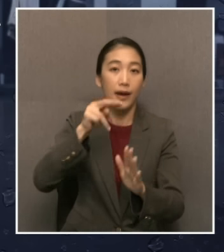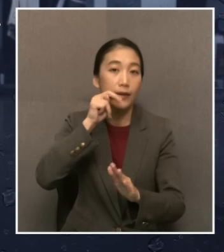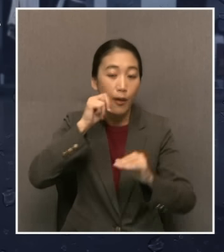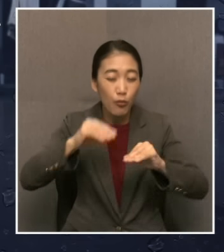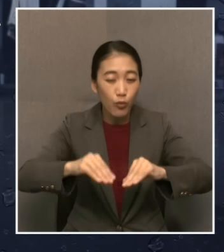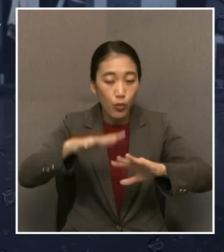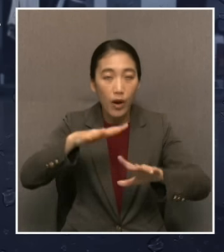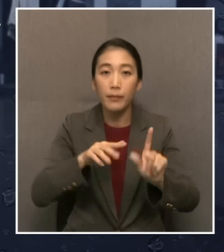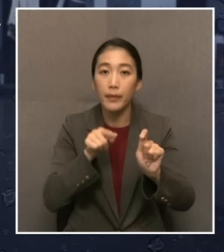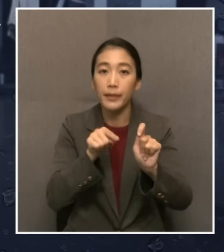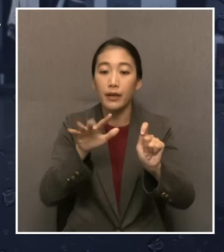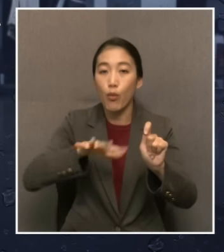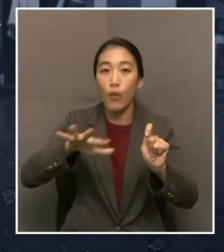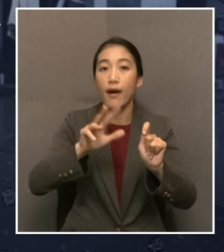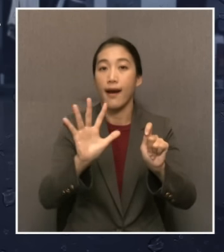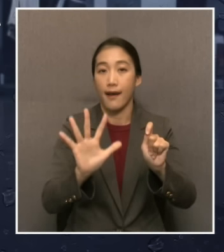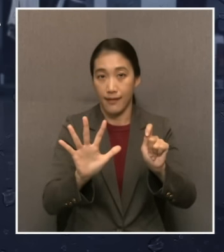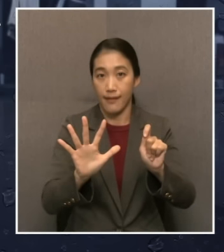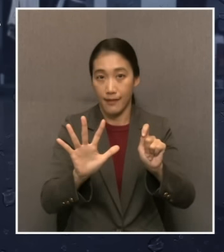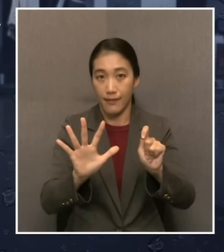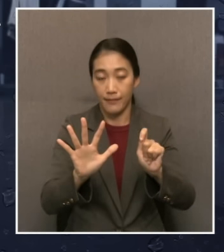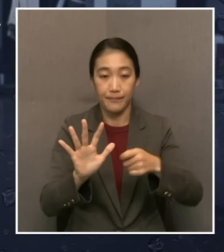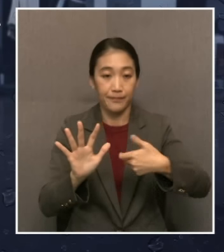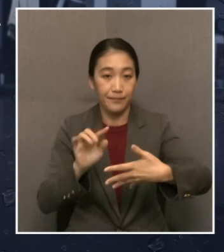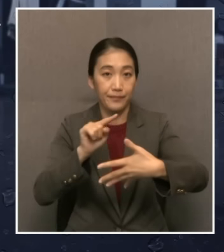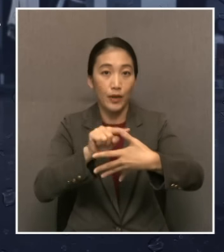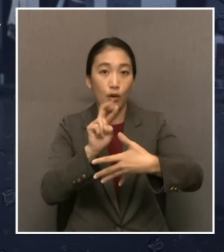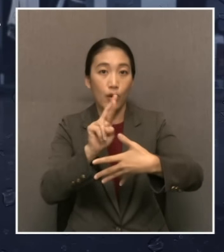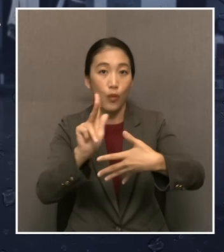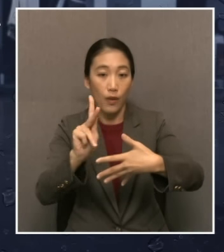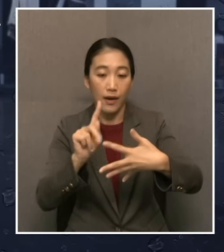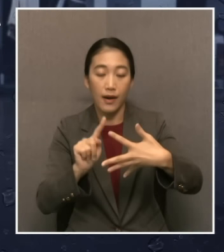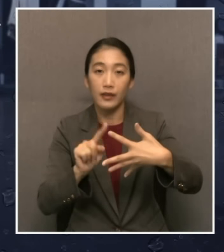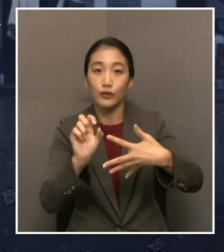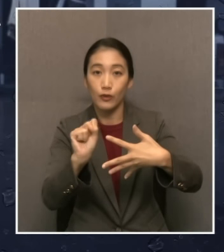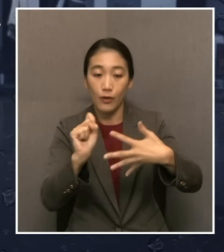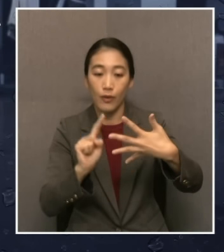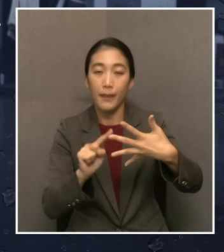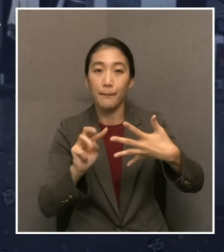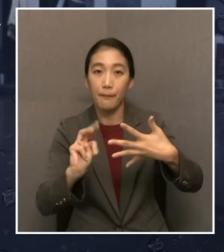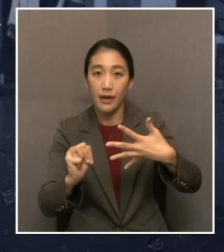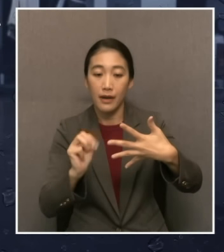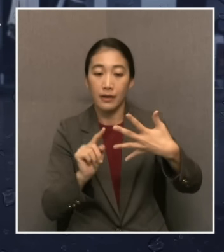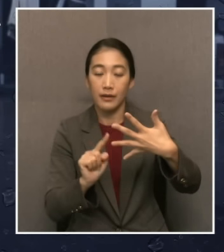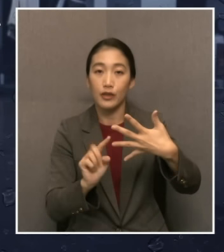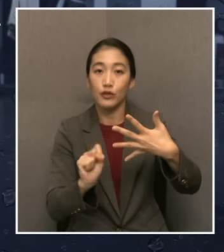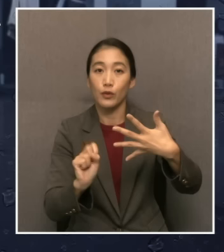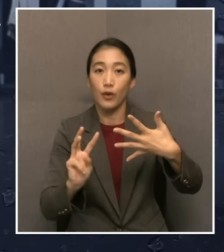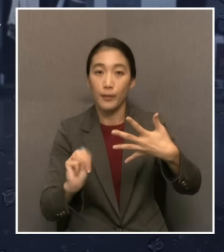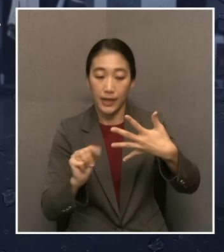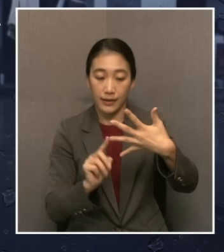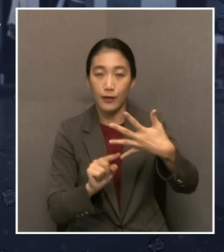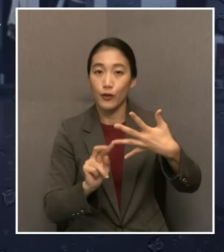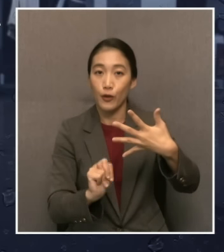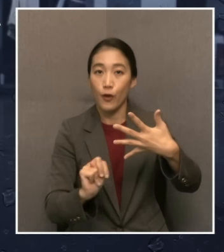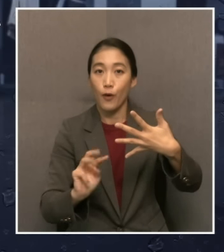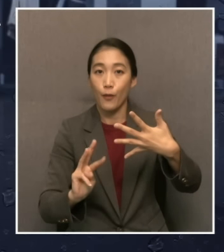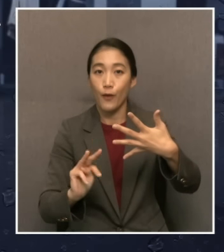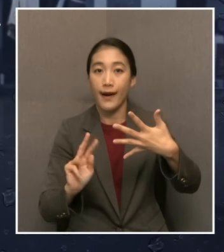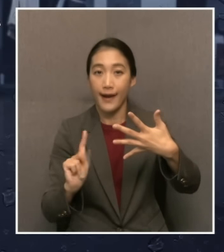อำเภอได้แก่อำเภอร้องกวางอำเภอ 2อำเภอเมืองสูงเม่นและอำเภอหนองม่วงไข่